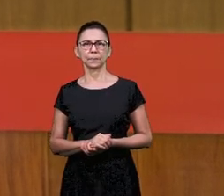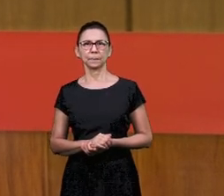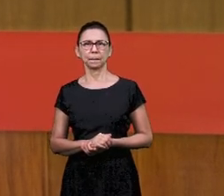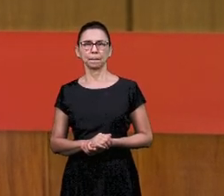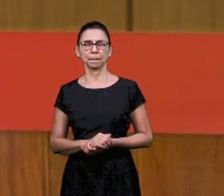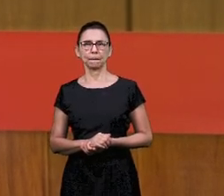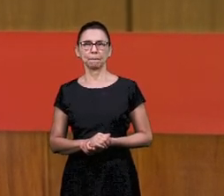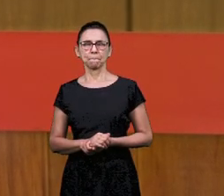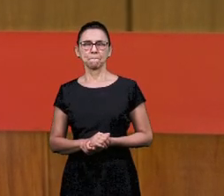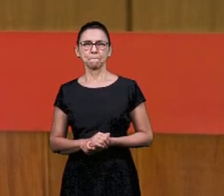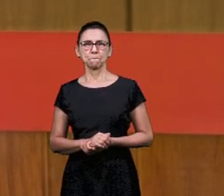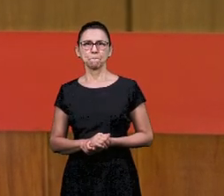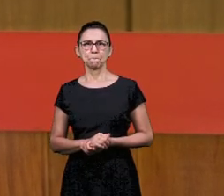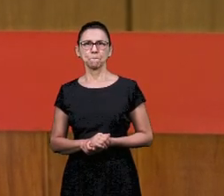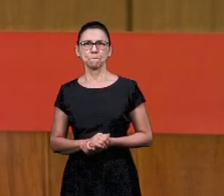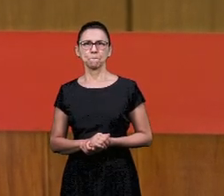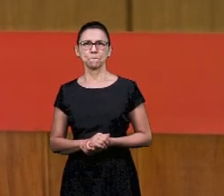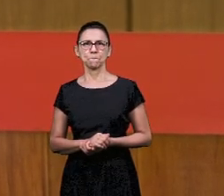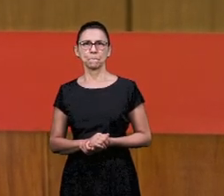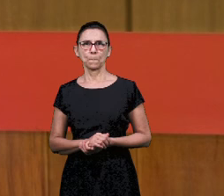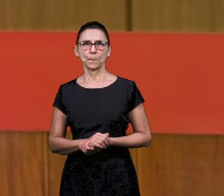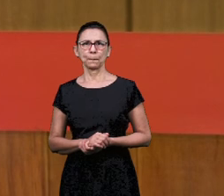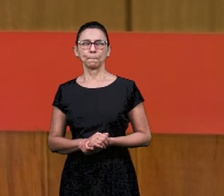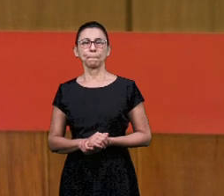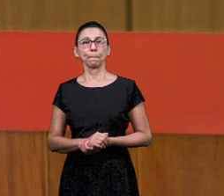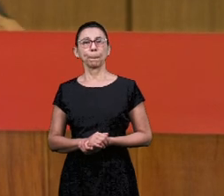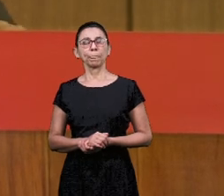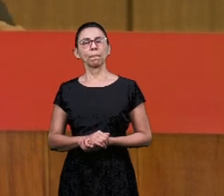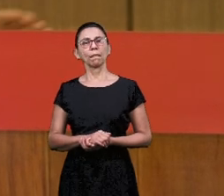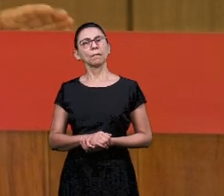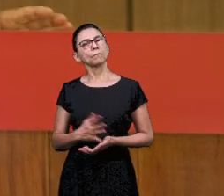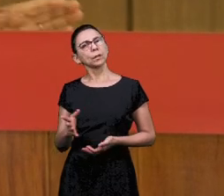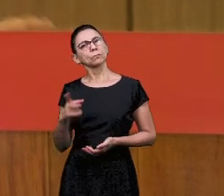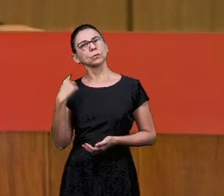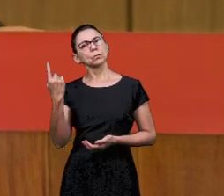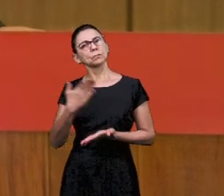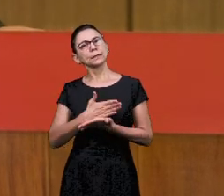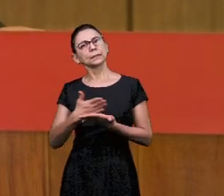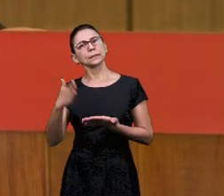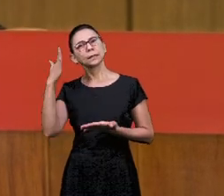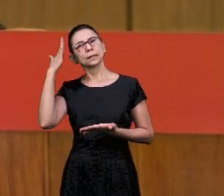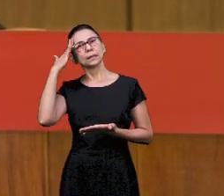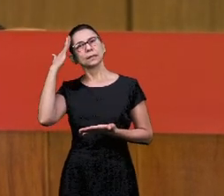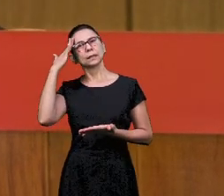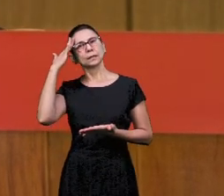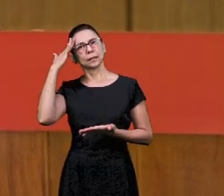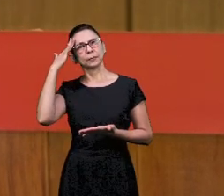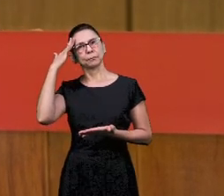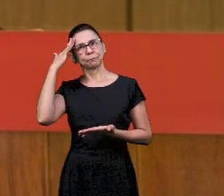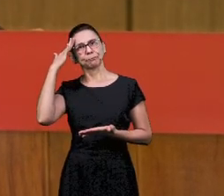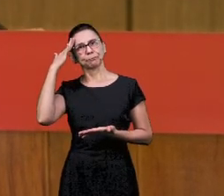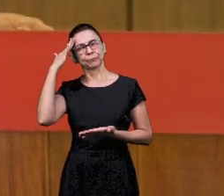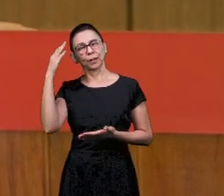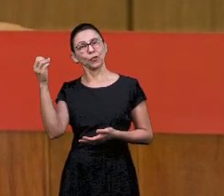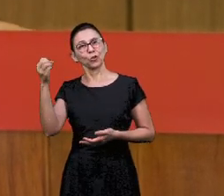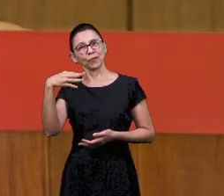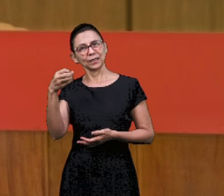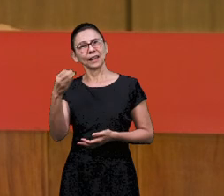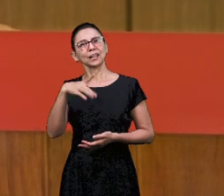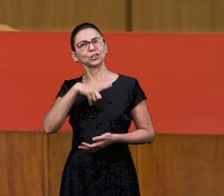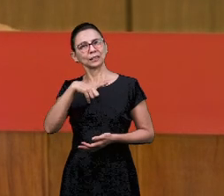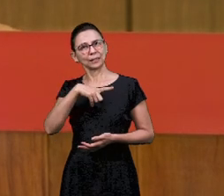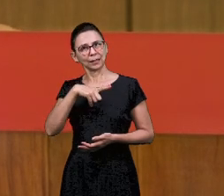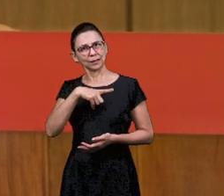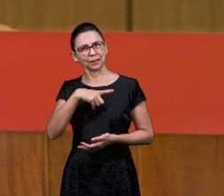jour, nous comprenons que il y a une chose nouvelle et